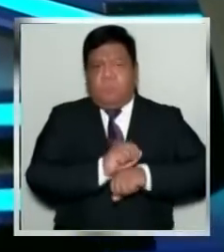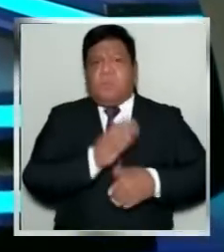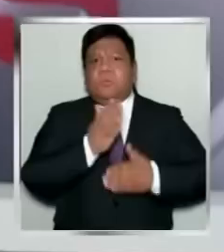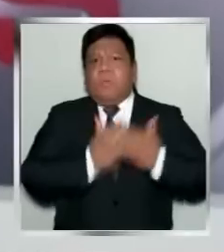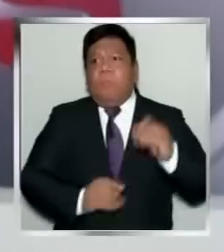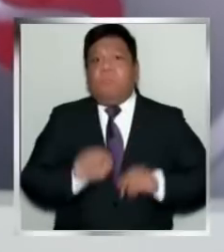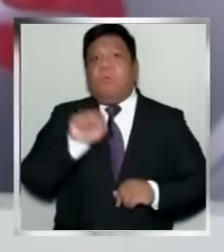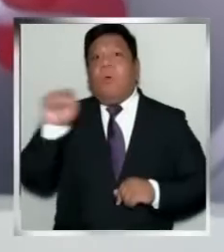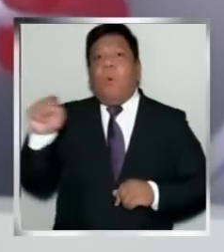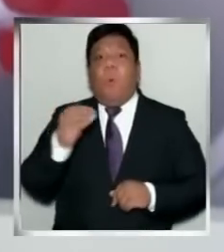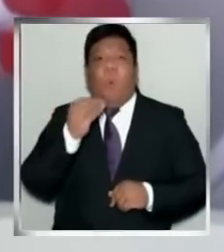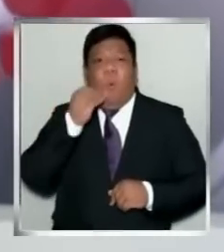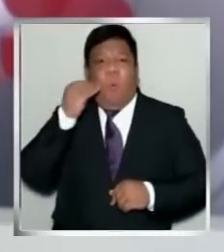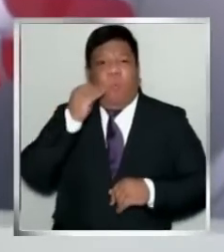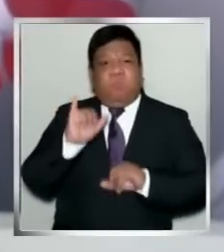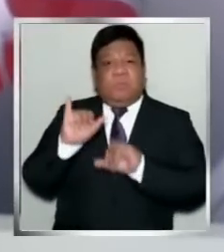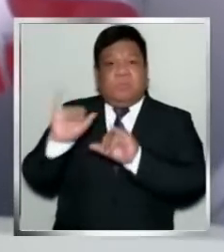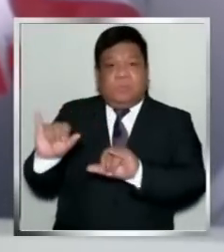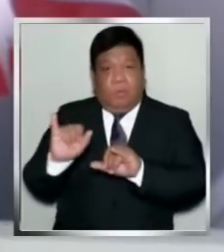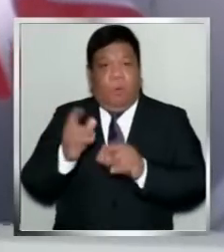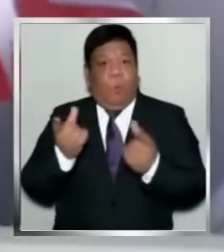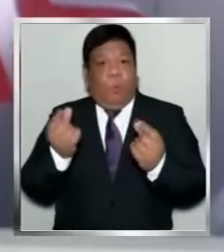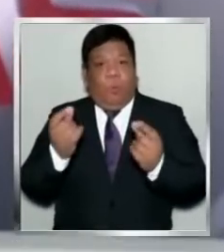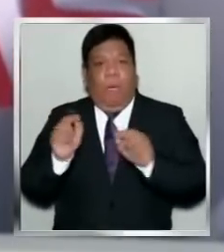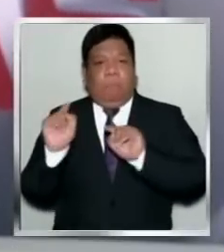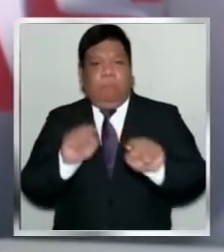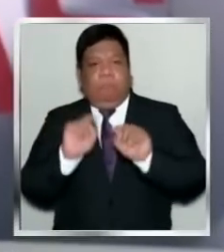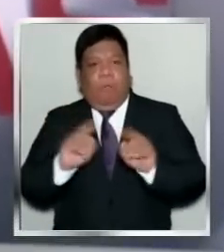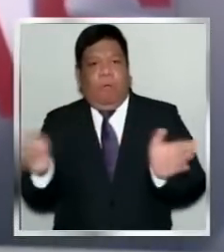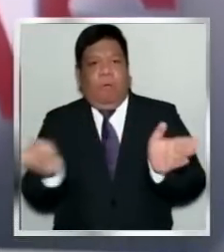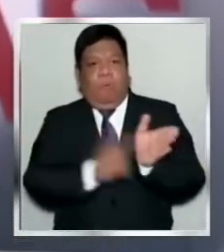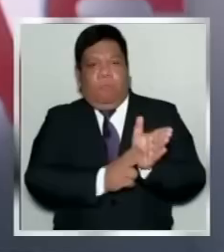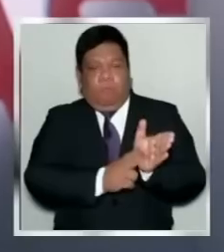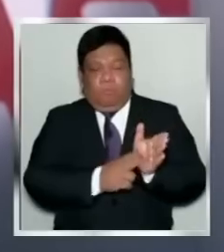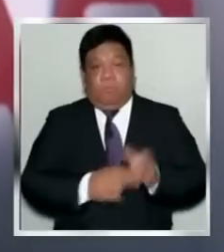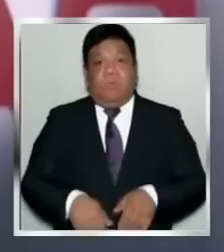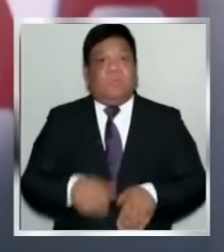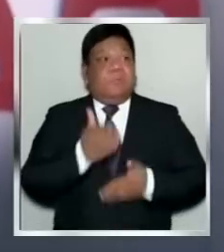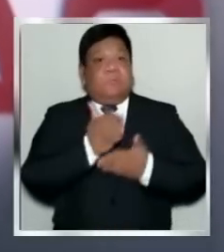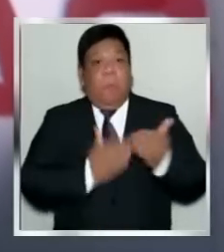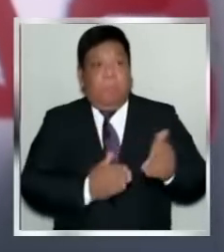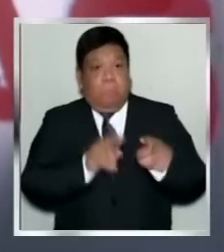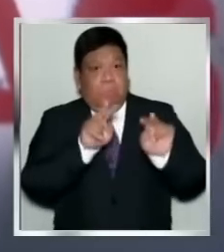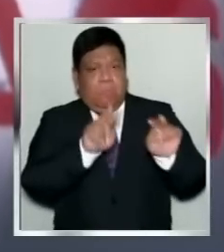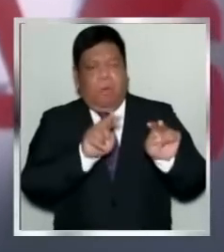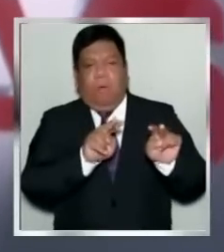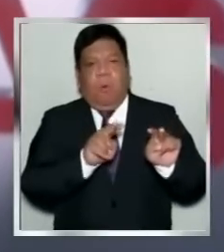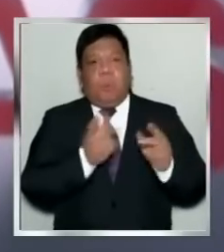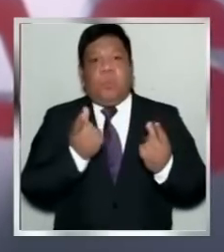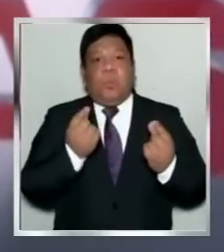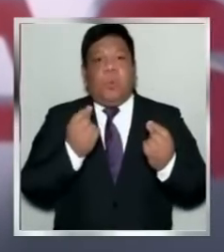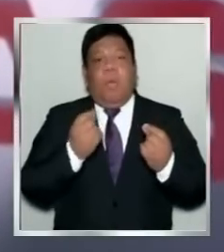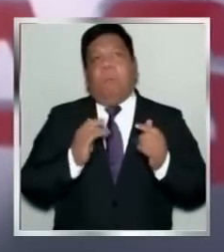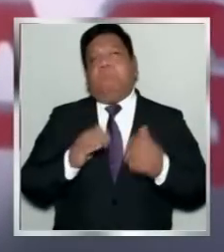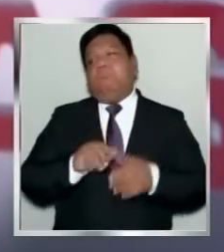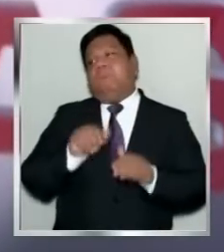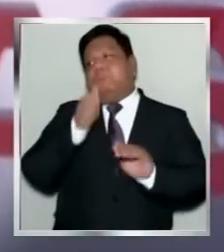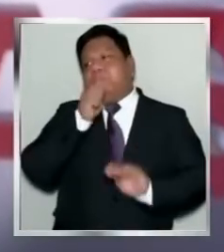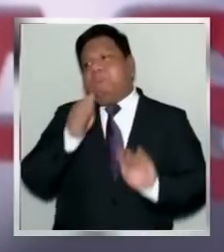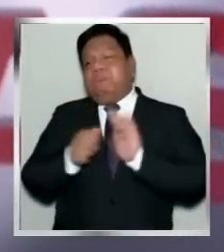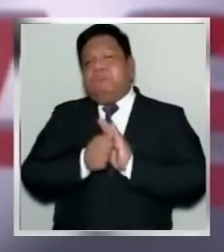ng attendance? Meron namang imbes na nagbabantay, nagpapalamig lang umano at meron pang naging tagatago ng pera ng mga